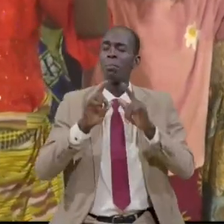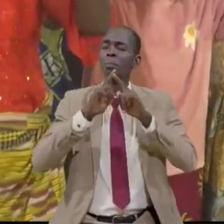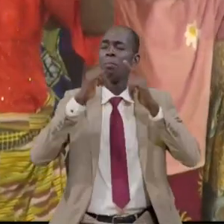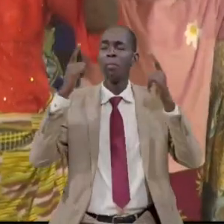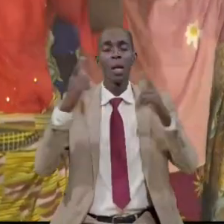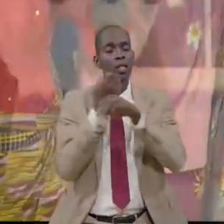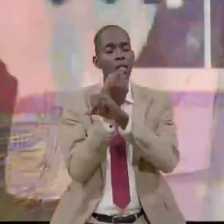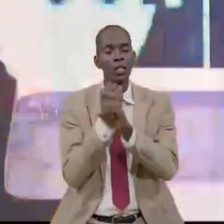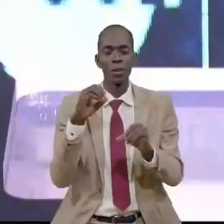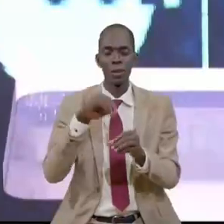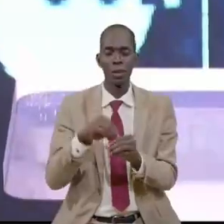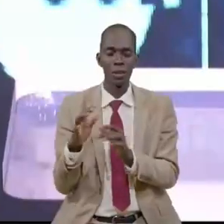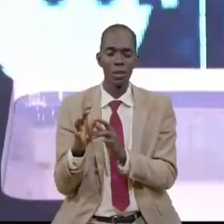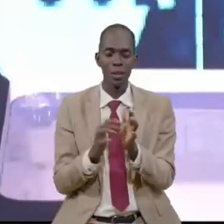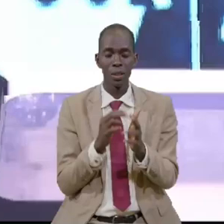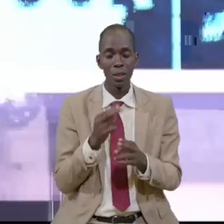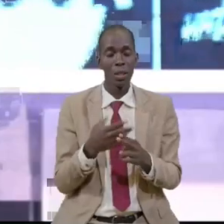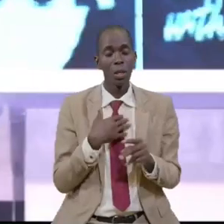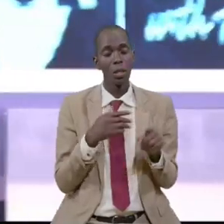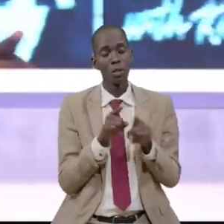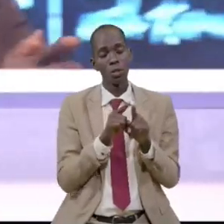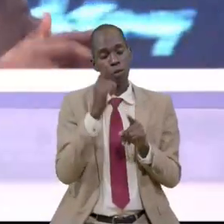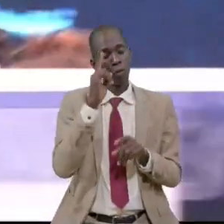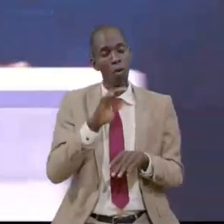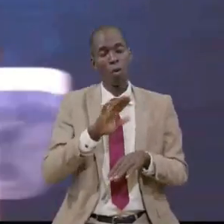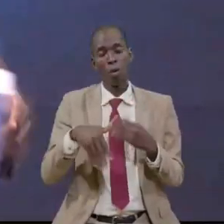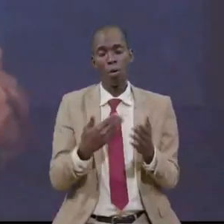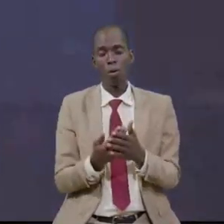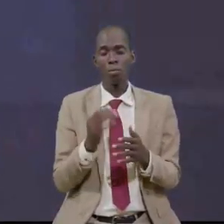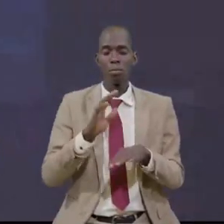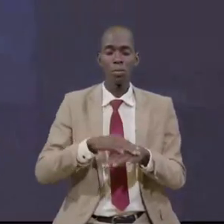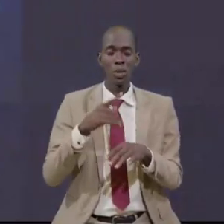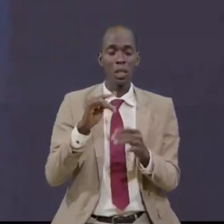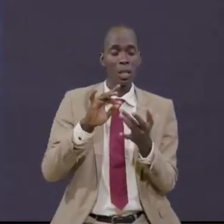et en ligne partout